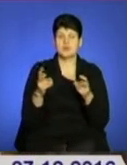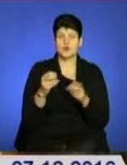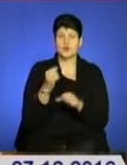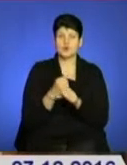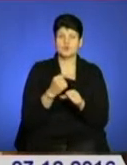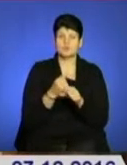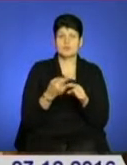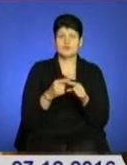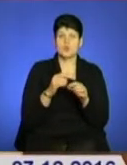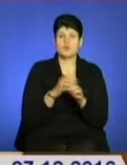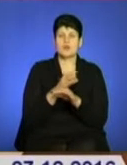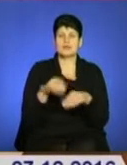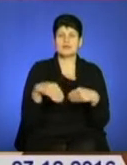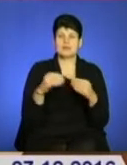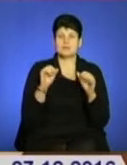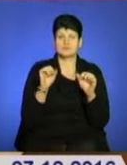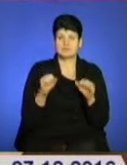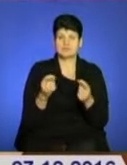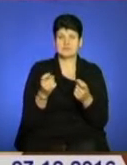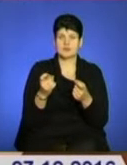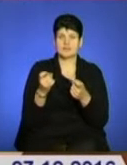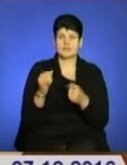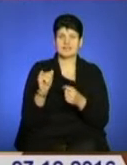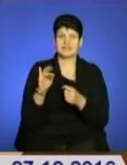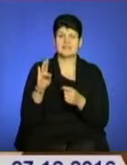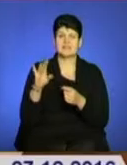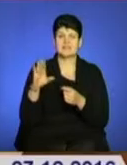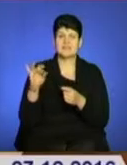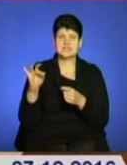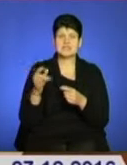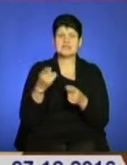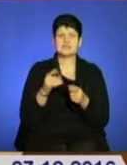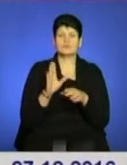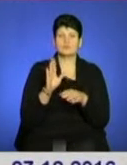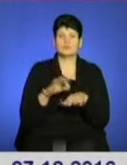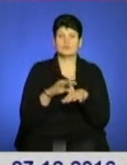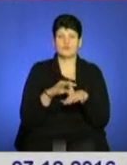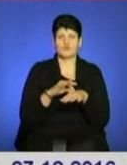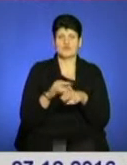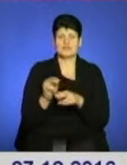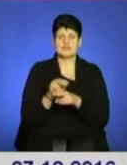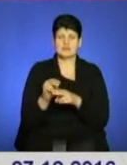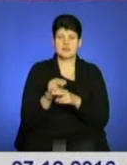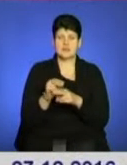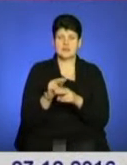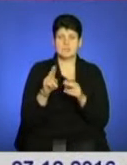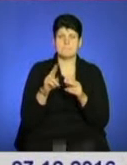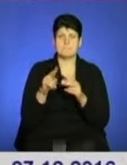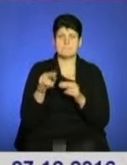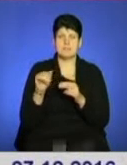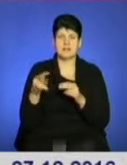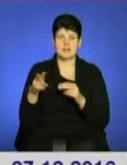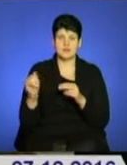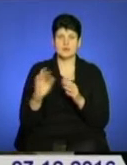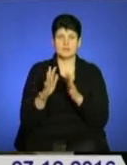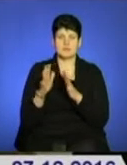розробка даного проекту дасть можливість залучити інвестора, який здійснюватиме реставрацію палацу та паркової